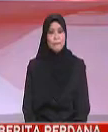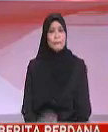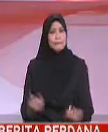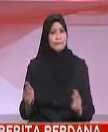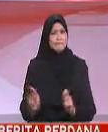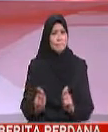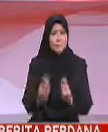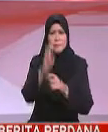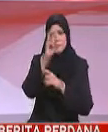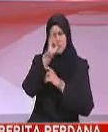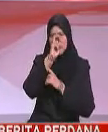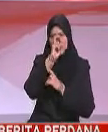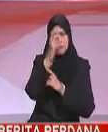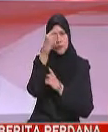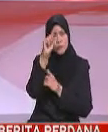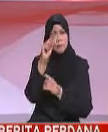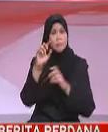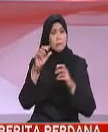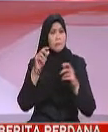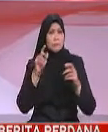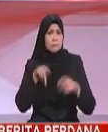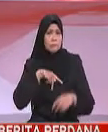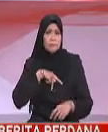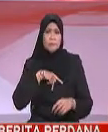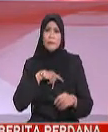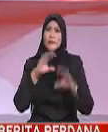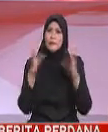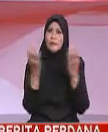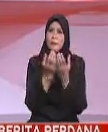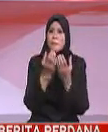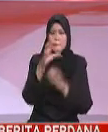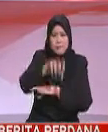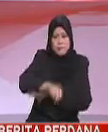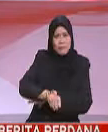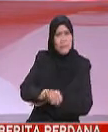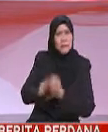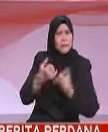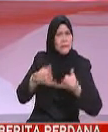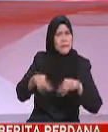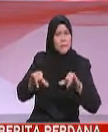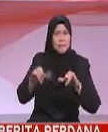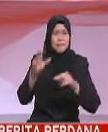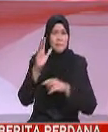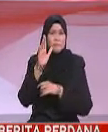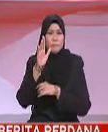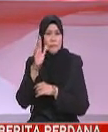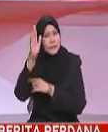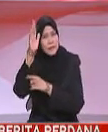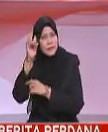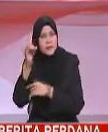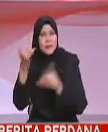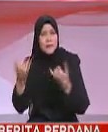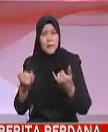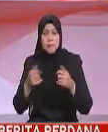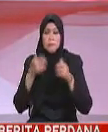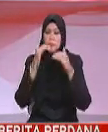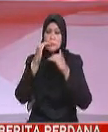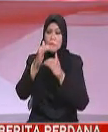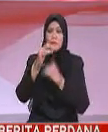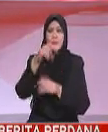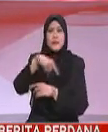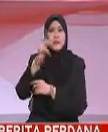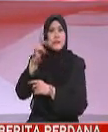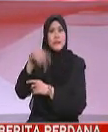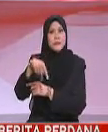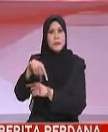Tindakan tegas akan diambil ke atas pemilik kelab malam dan pub yang terus berdegil meneruskan operasi sepanjang tempoh Perintah Kawalan